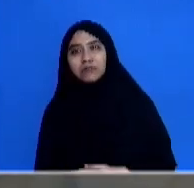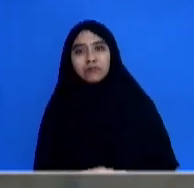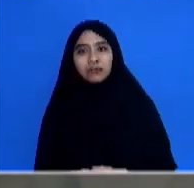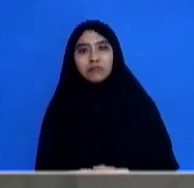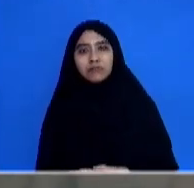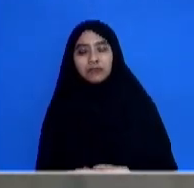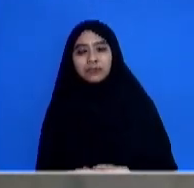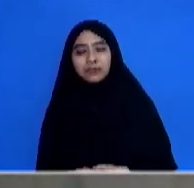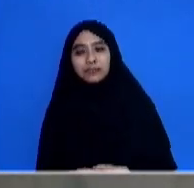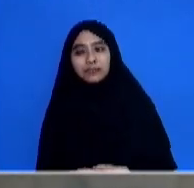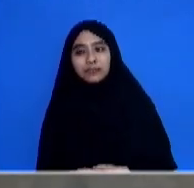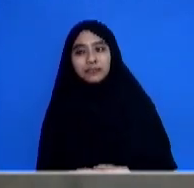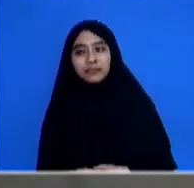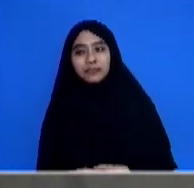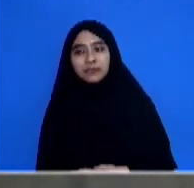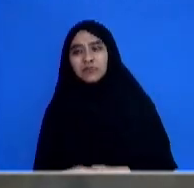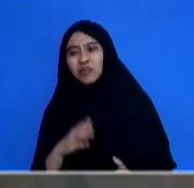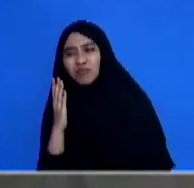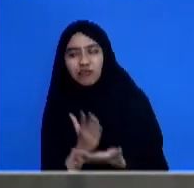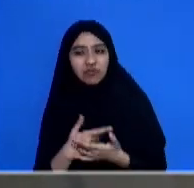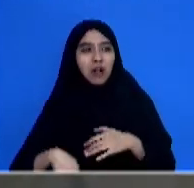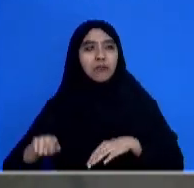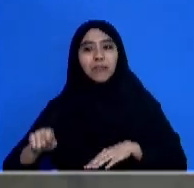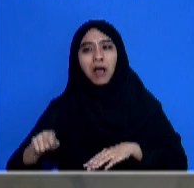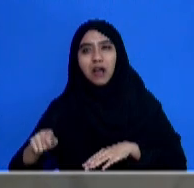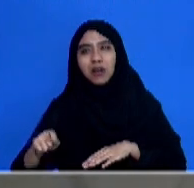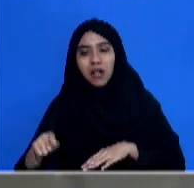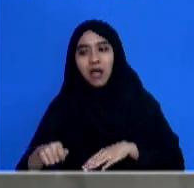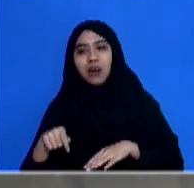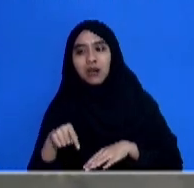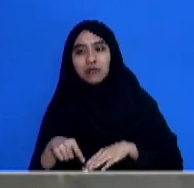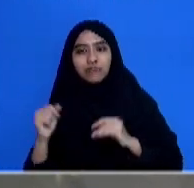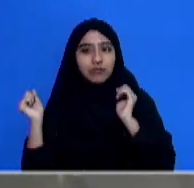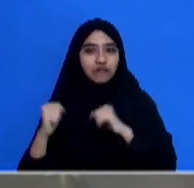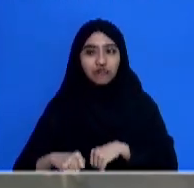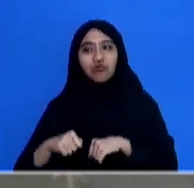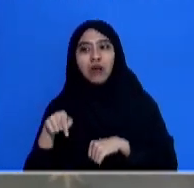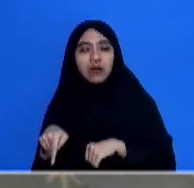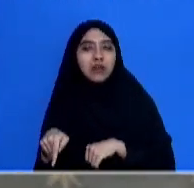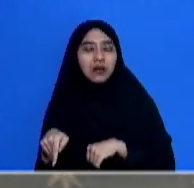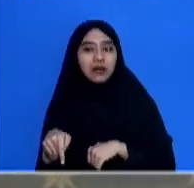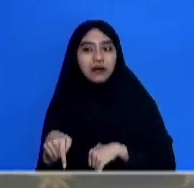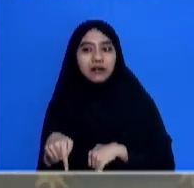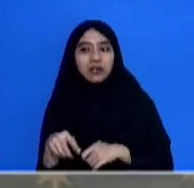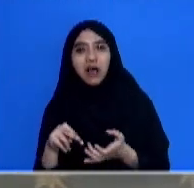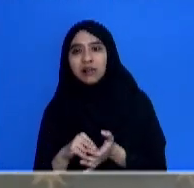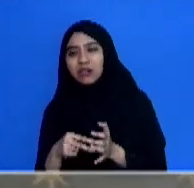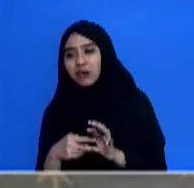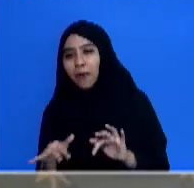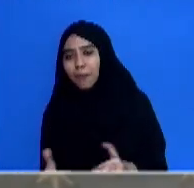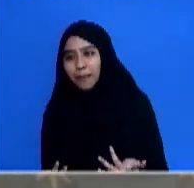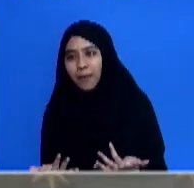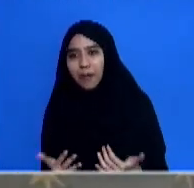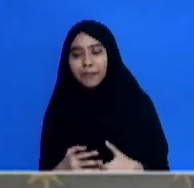Putusan Pengadilan Negeri Mungkit sendiri mengabulkan gugatan penggugat konvensi untuk sebagian. Jadi dalam hal ini